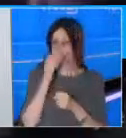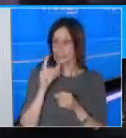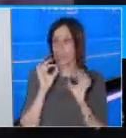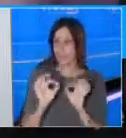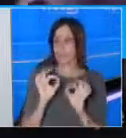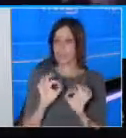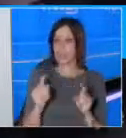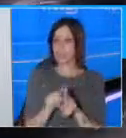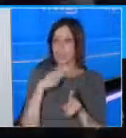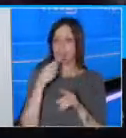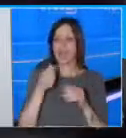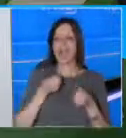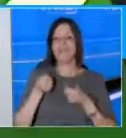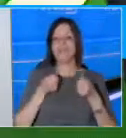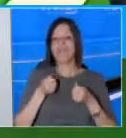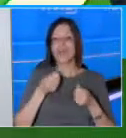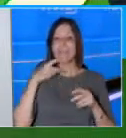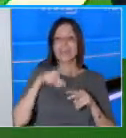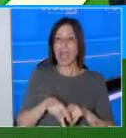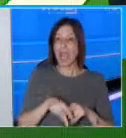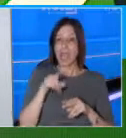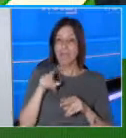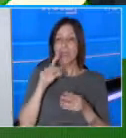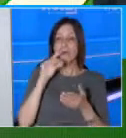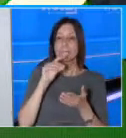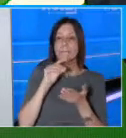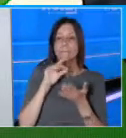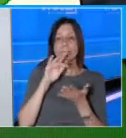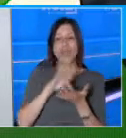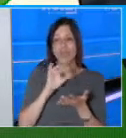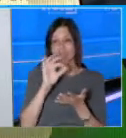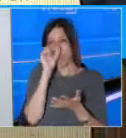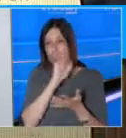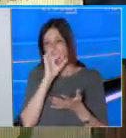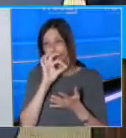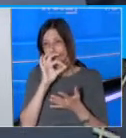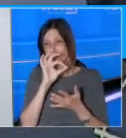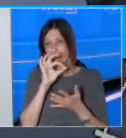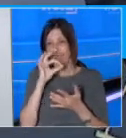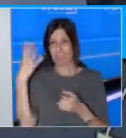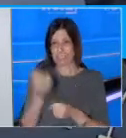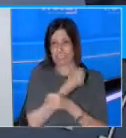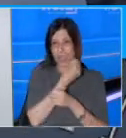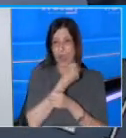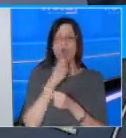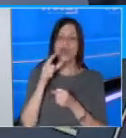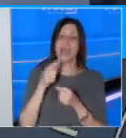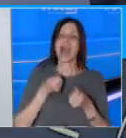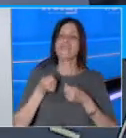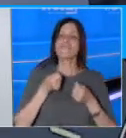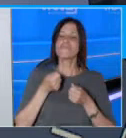שכמו שאתה אומר, שההפקה מתערבת במיקומים האלו כדי לעזור לניצחון? ההפקה קובעת את הסדר של